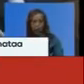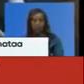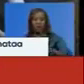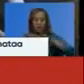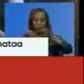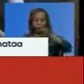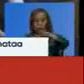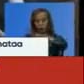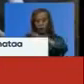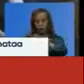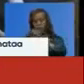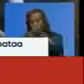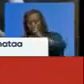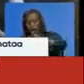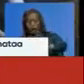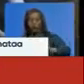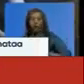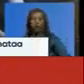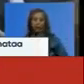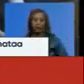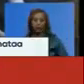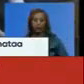በትራንስፎርሜሽን ሊደርሺፕ ኤንድ ቼንጅ ያላቸው፣